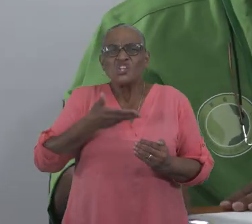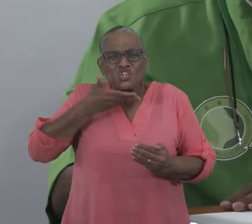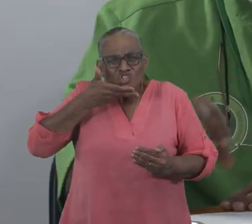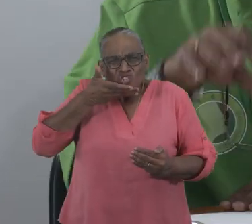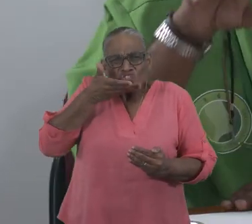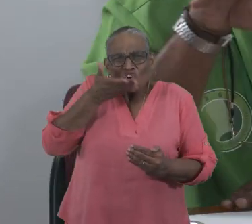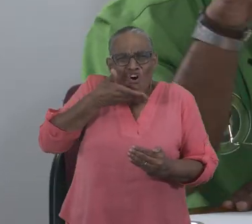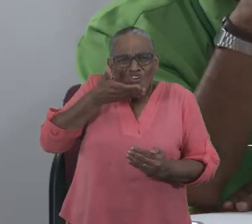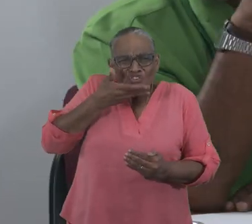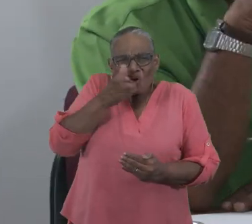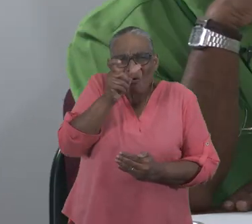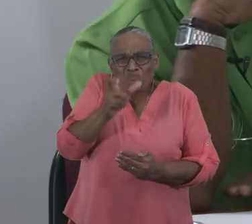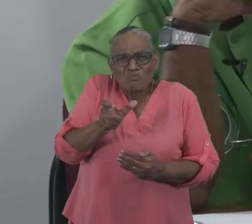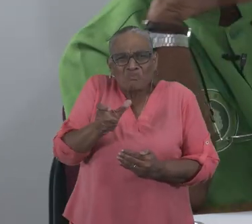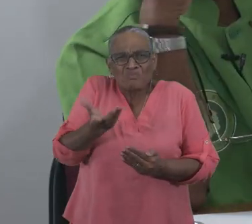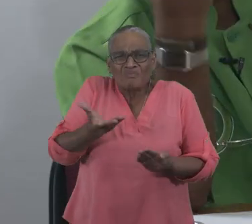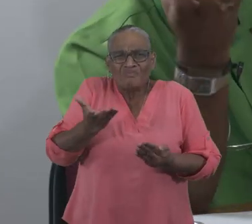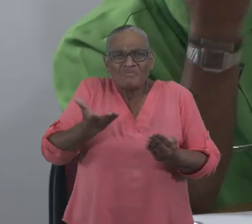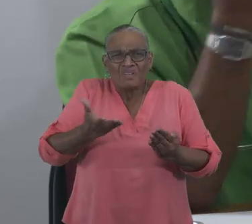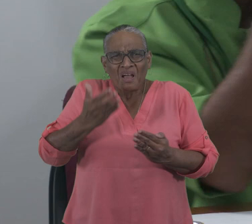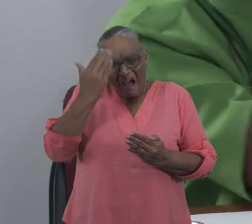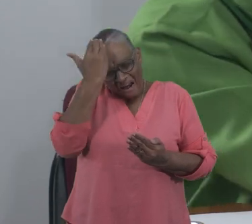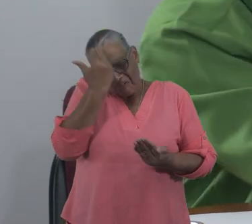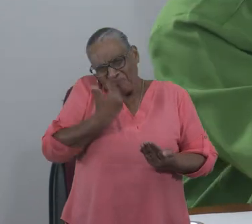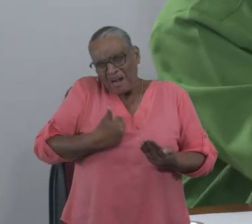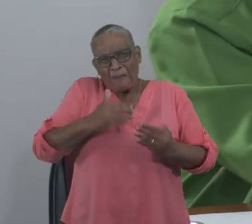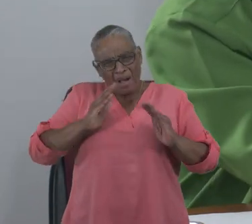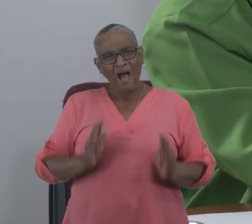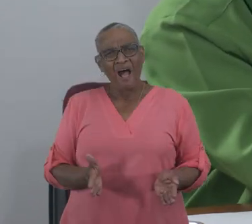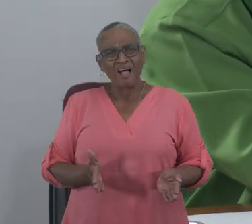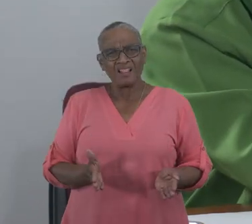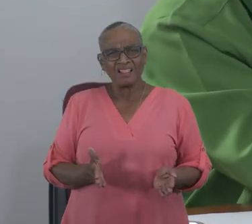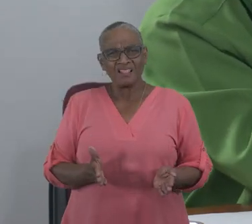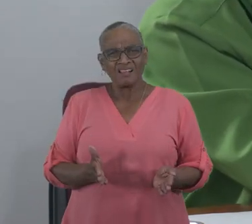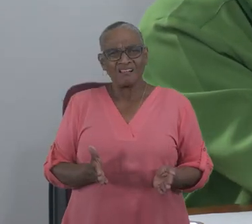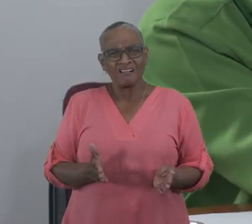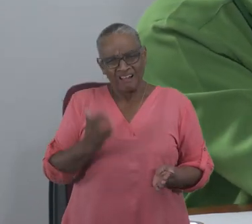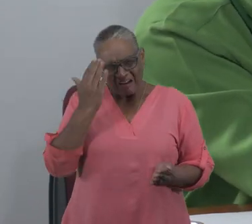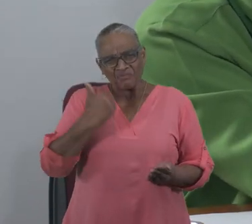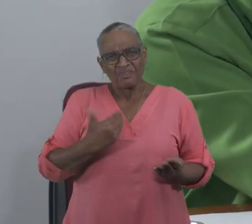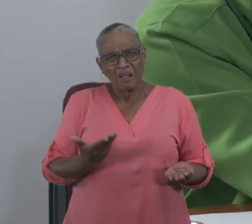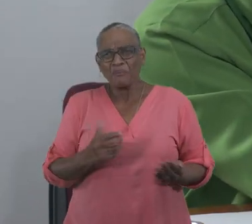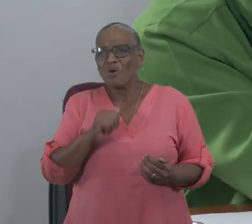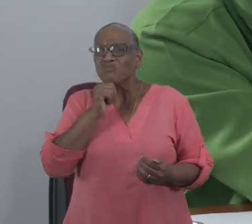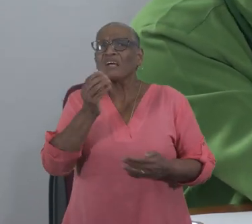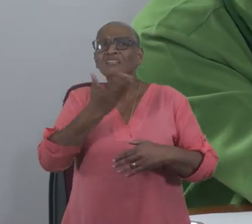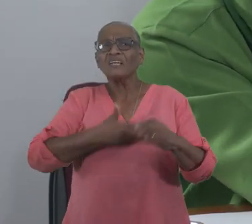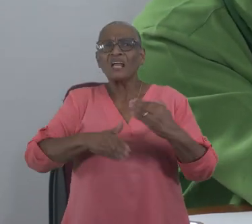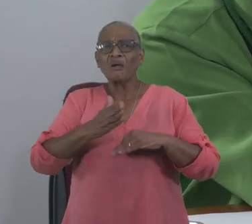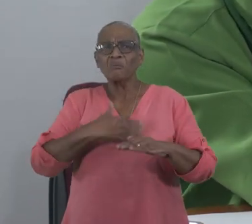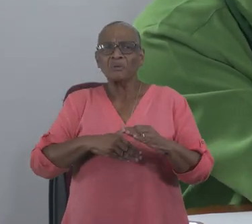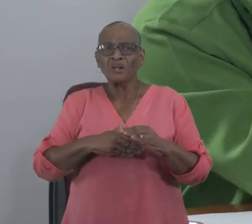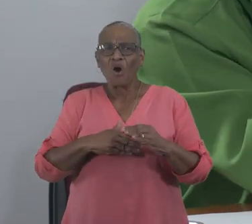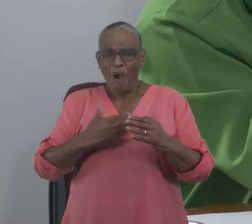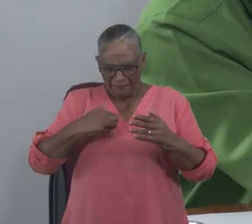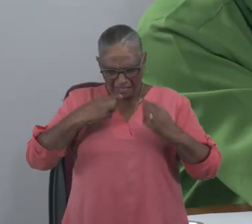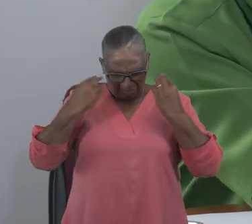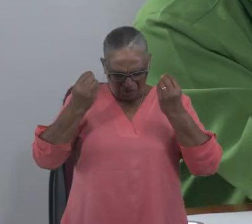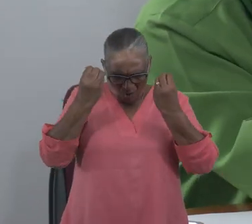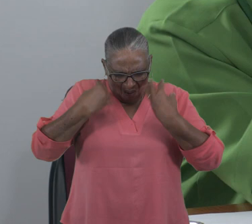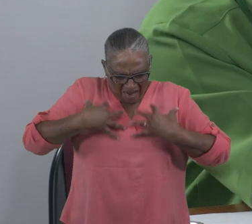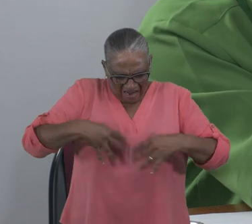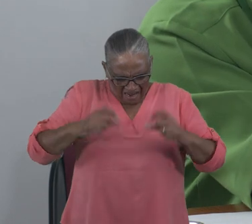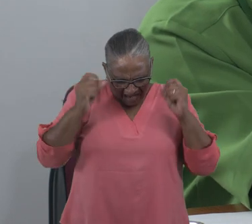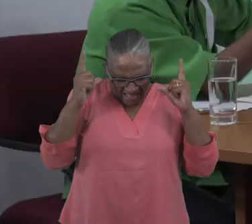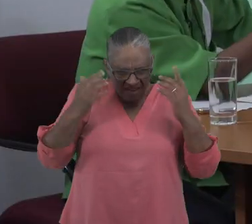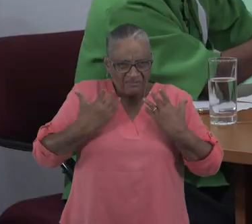je op zo'n jong leeftijd, als je begint met beroerte, dat je bent takken toe kap zanger, onder een kwaliteit van